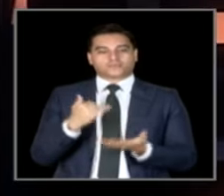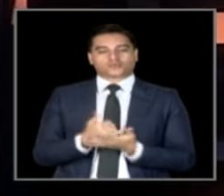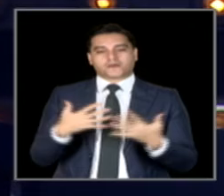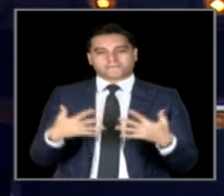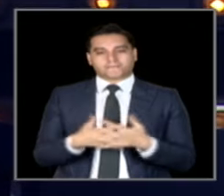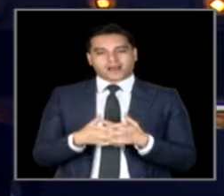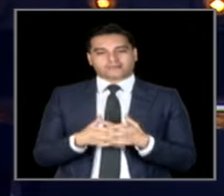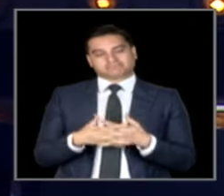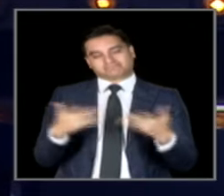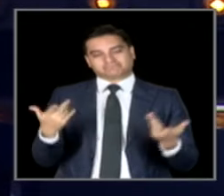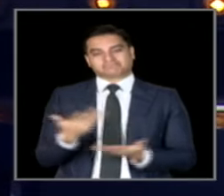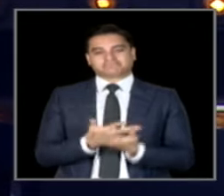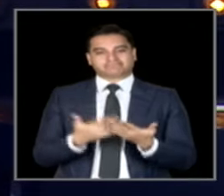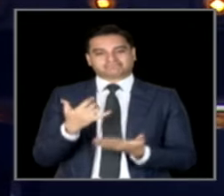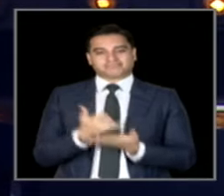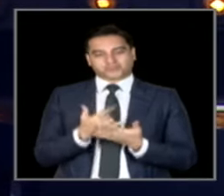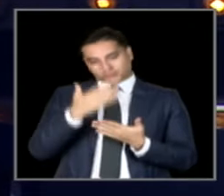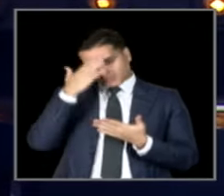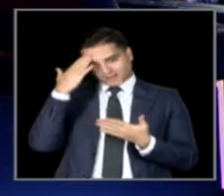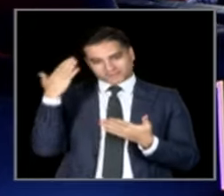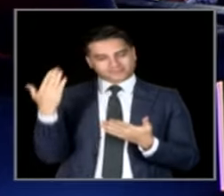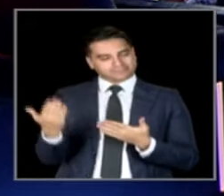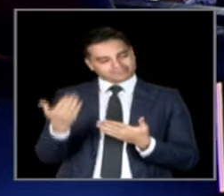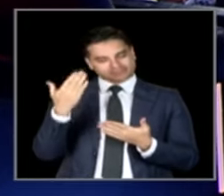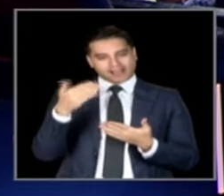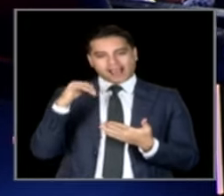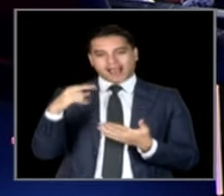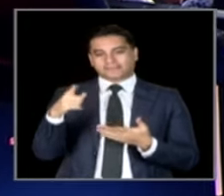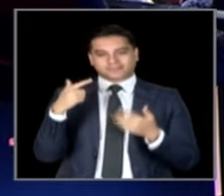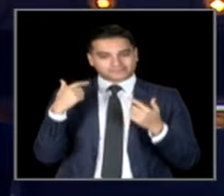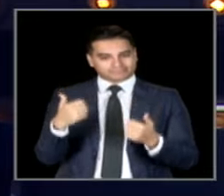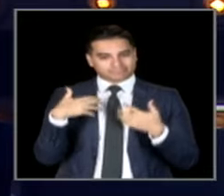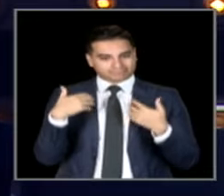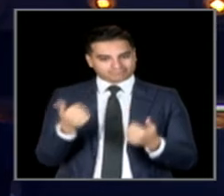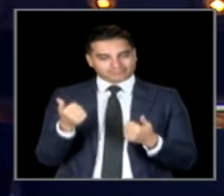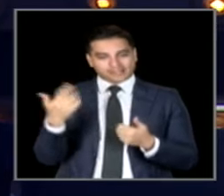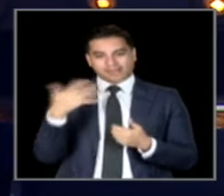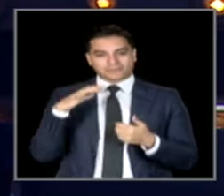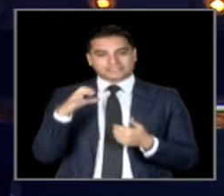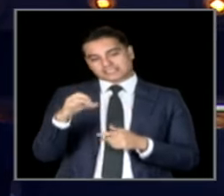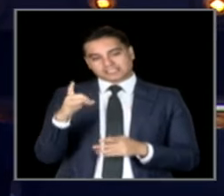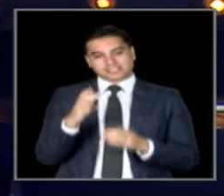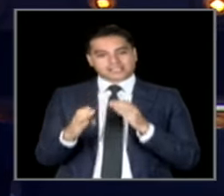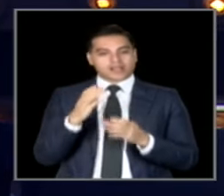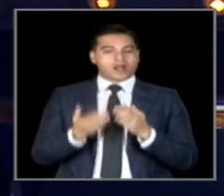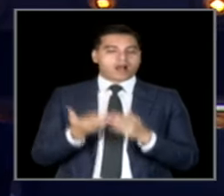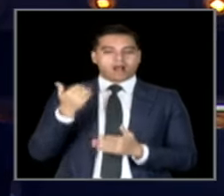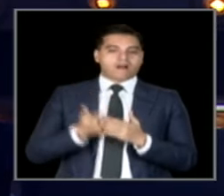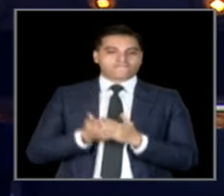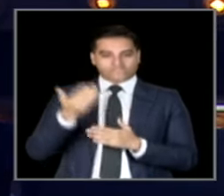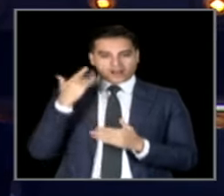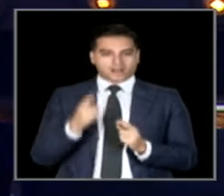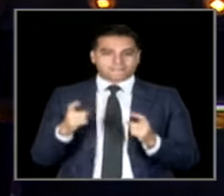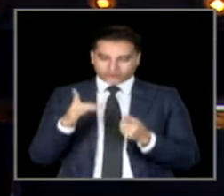بنتشاور مع بعض يعني. ديمقراطية يعني ولا إيه؟ أيوة. إزيك يا أحمد؟ الحمد لله. 90 نقطة، أفضل لاعب الماتش اللي فات، نحييه